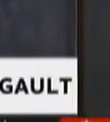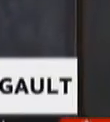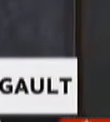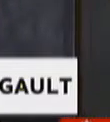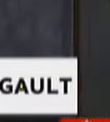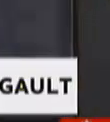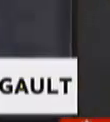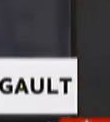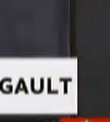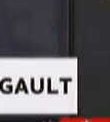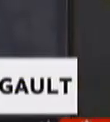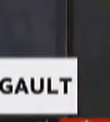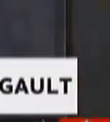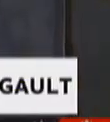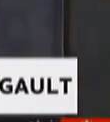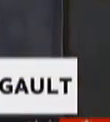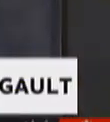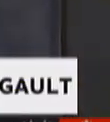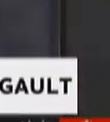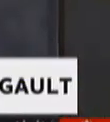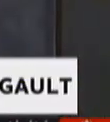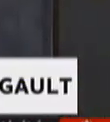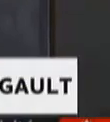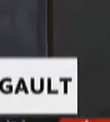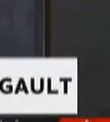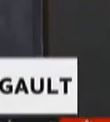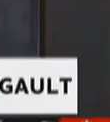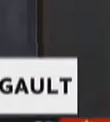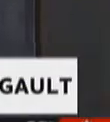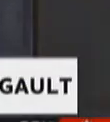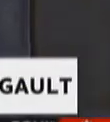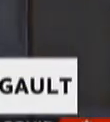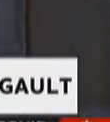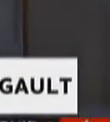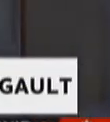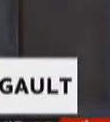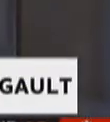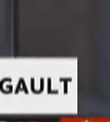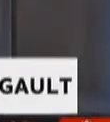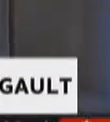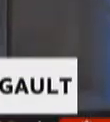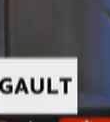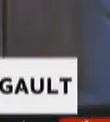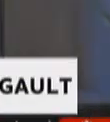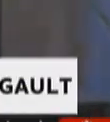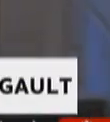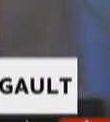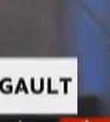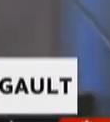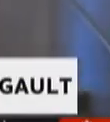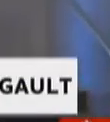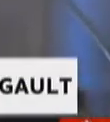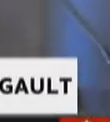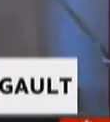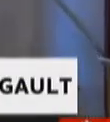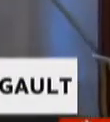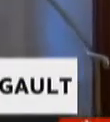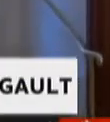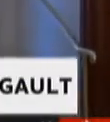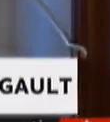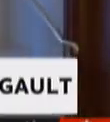tendance à la baisse, fragile. Alors, vous voyez M. Legault qui arrive à nouveau avec son masque. Mais disons que les indicateurs